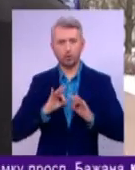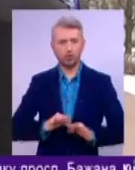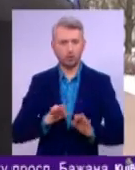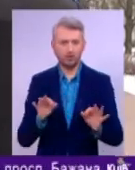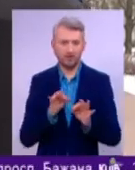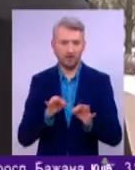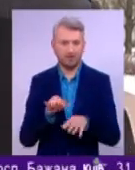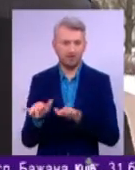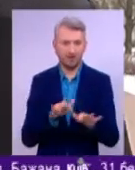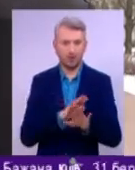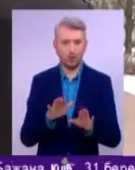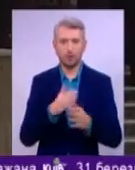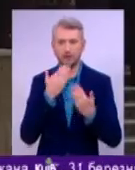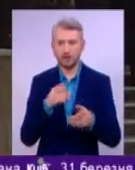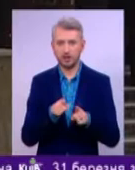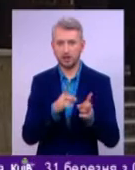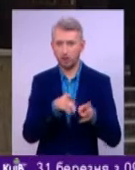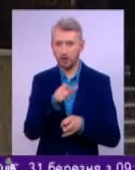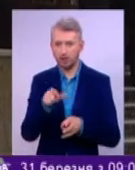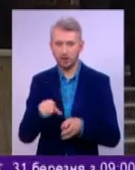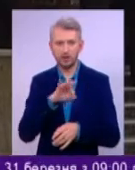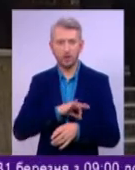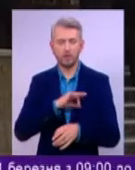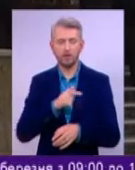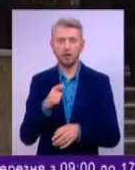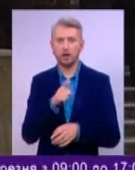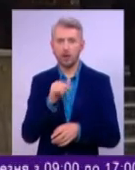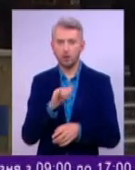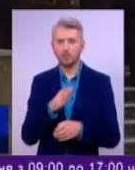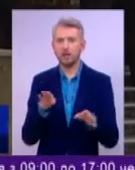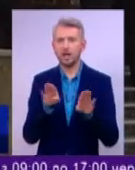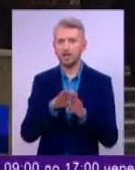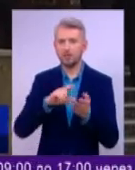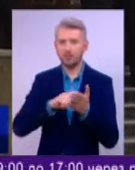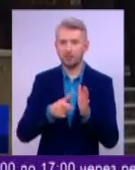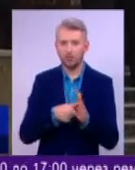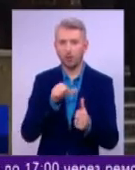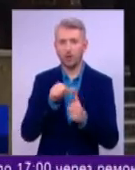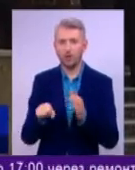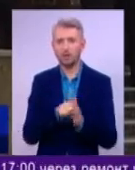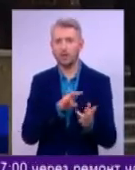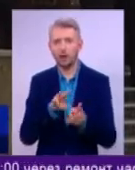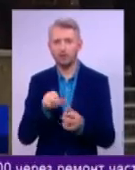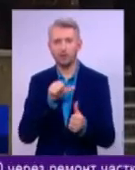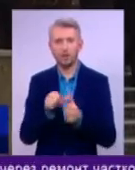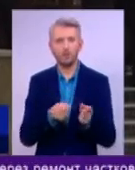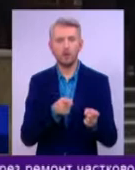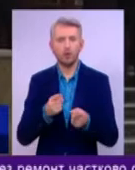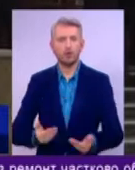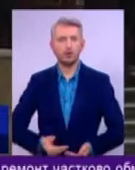ніяк не реагує на звернення таких потерпілих. Застосування газу в закритих приміщеннях, окрім терактів, окрім загрози життю поліцейських, це